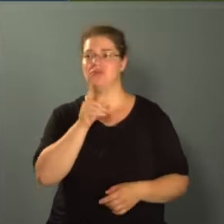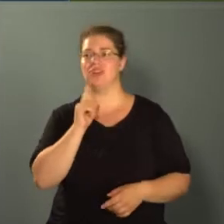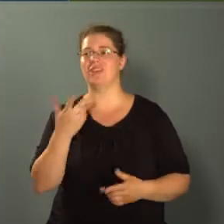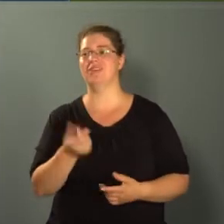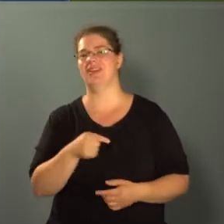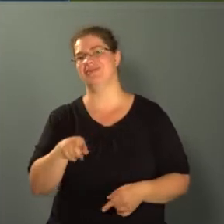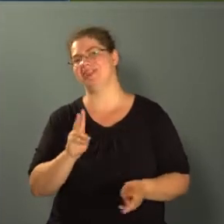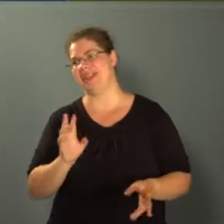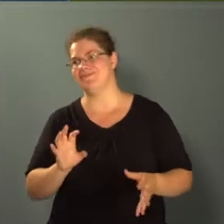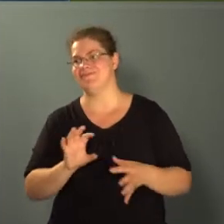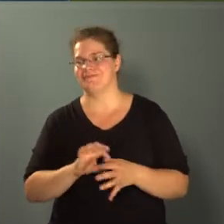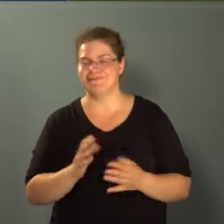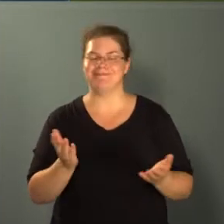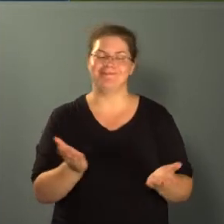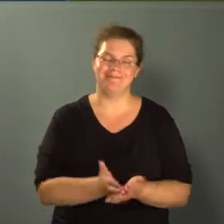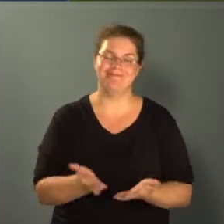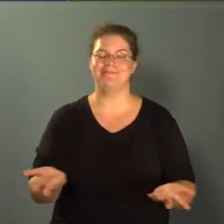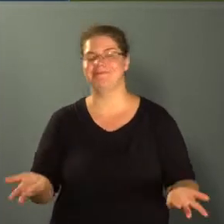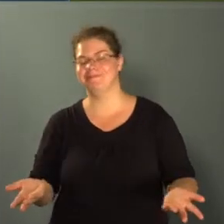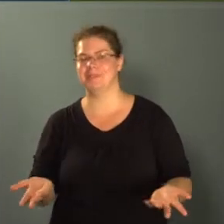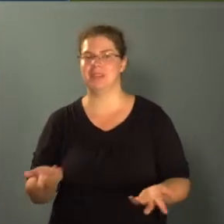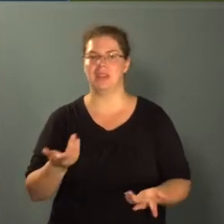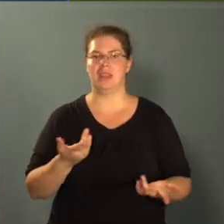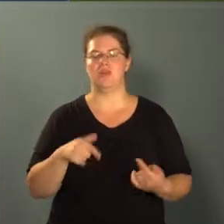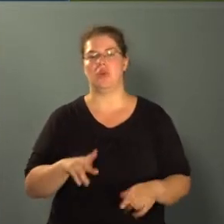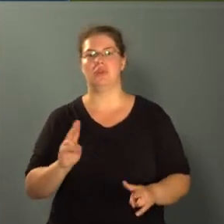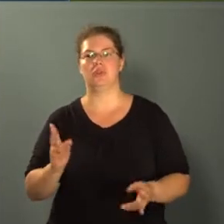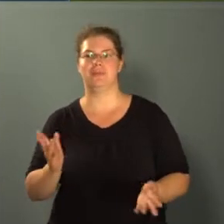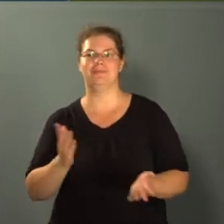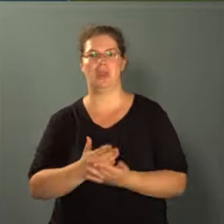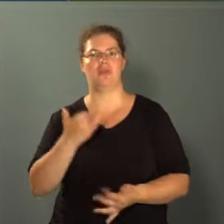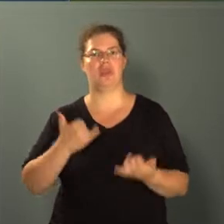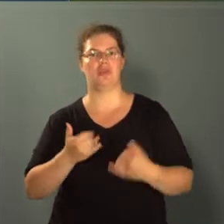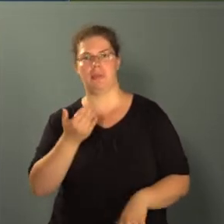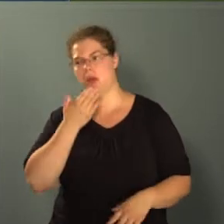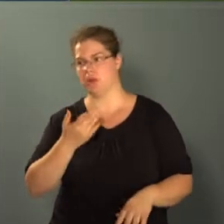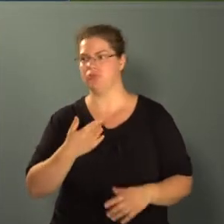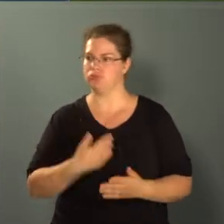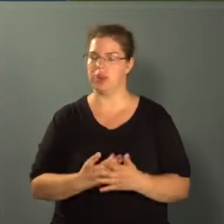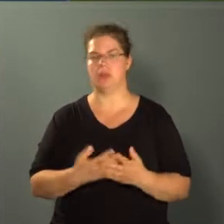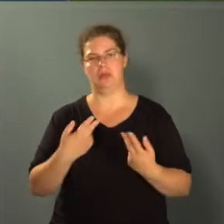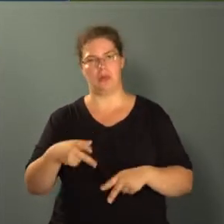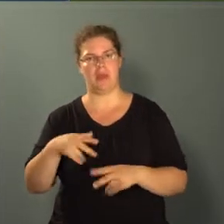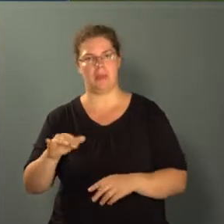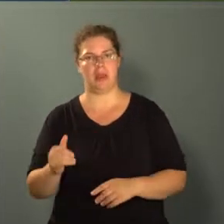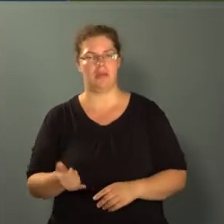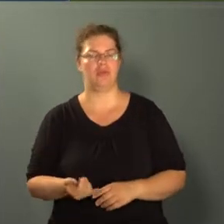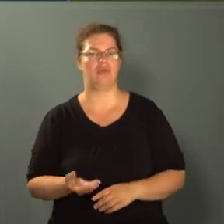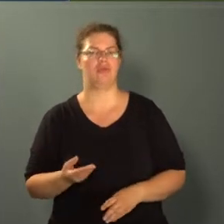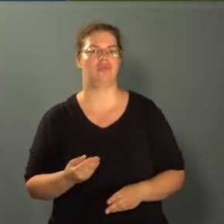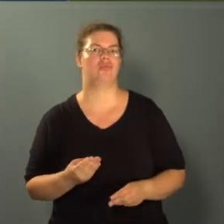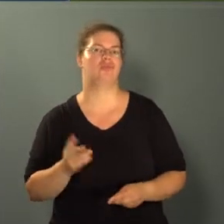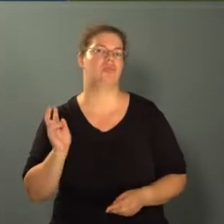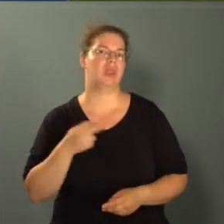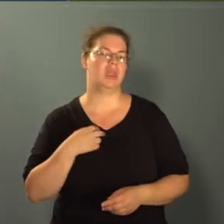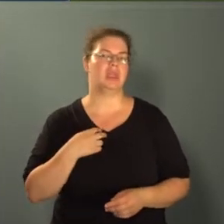is kell alkalmazkozni, ahhoz is alkalmazkodunk, hogy versenyben akarunk lenni továbbra is,